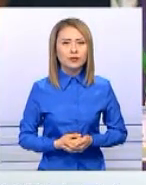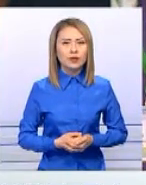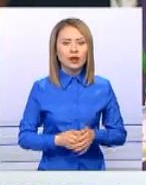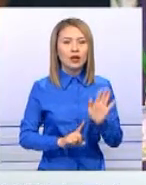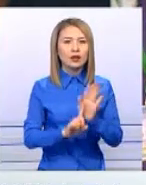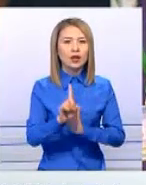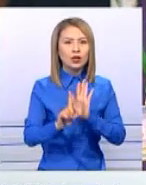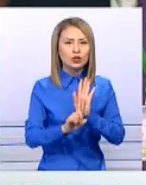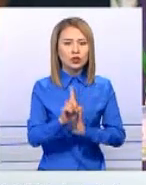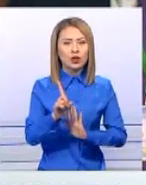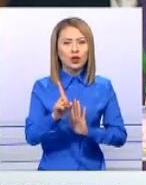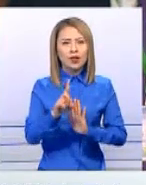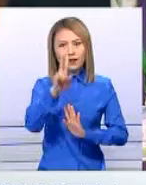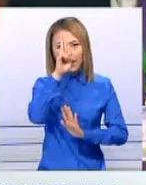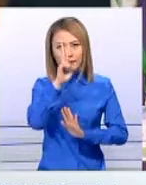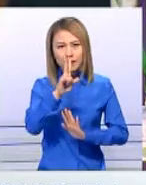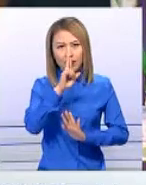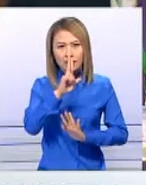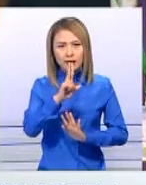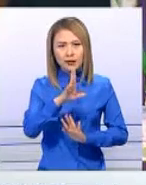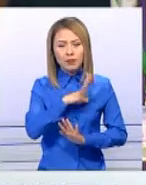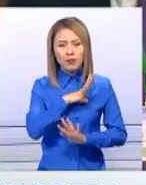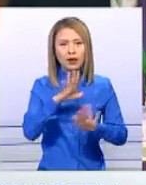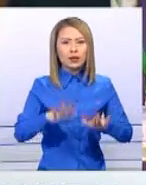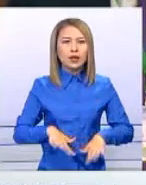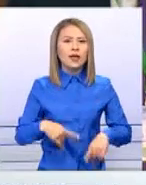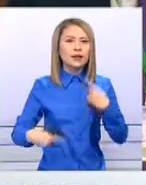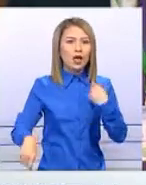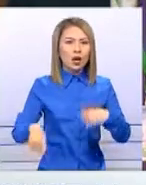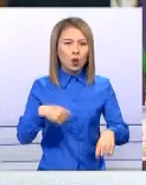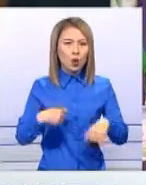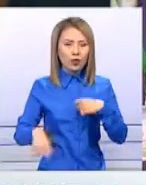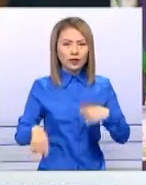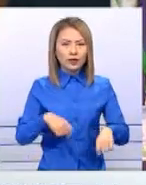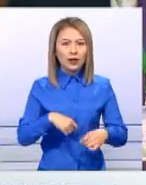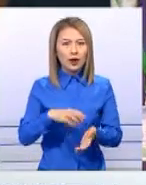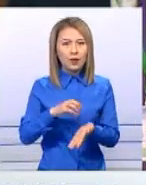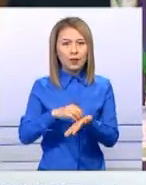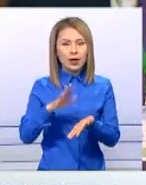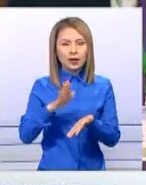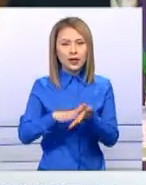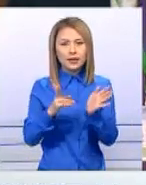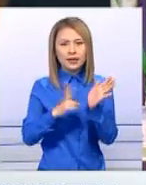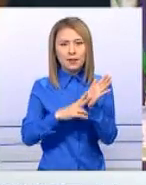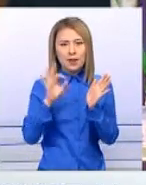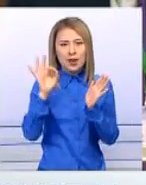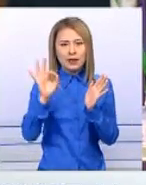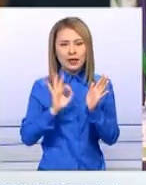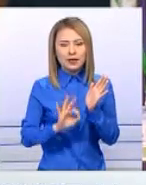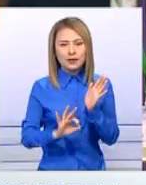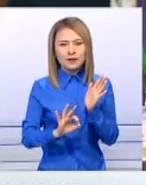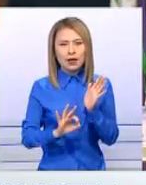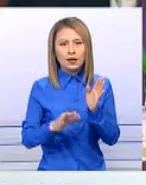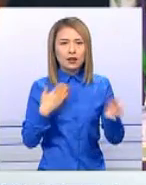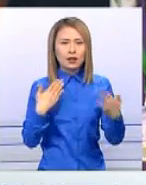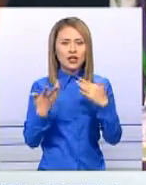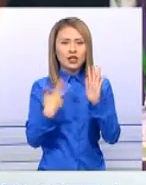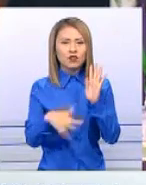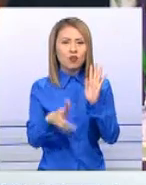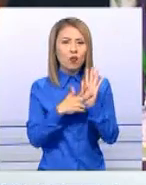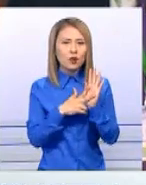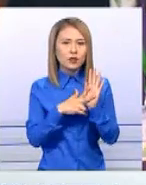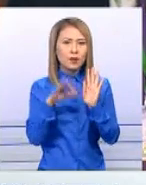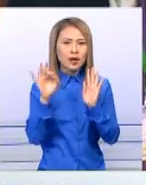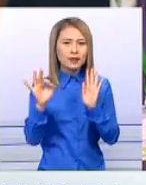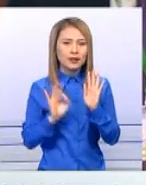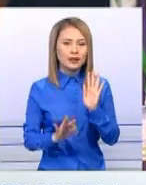начала двух месяцев объем внешней торговли с Евразией вырос 37%, взаимная торговля 38%.